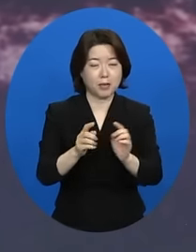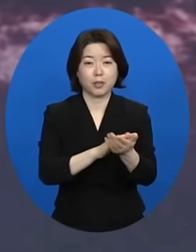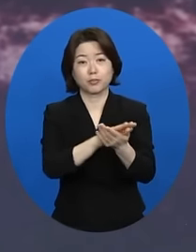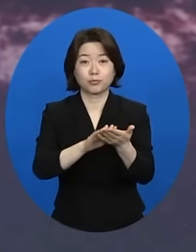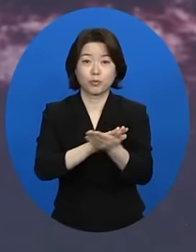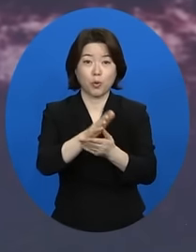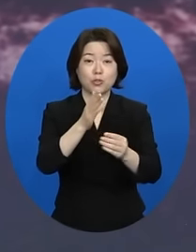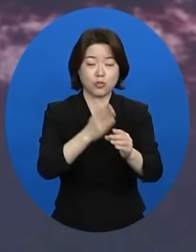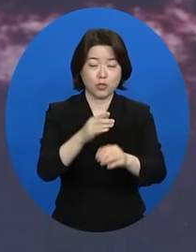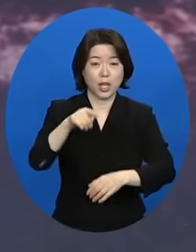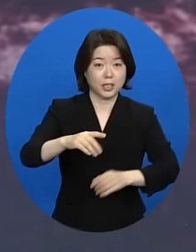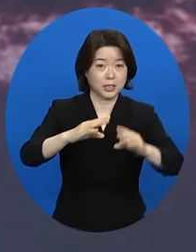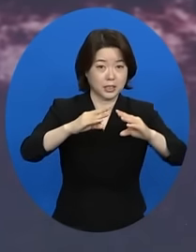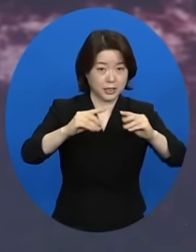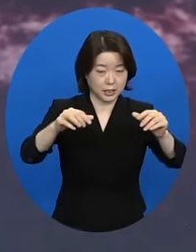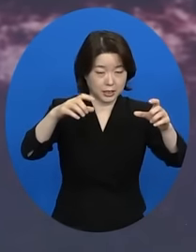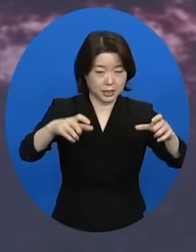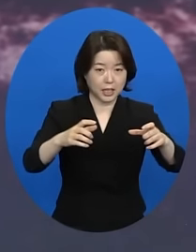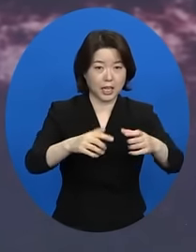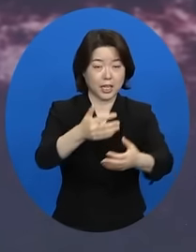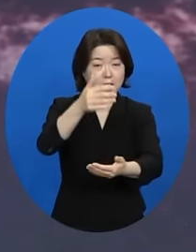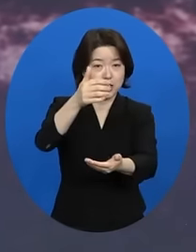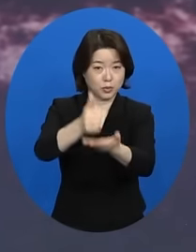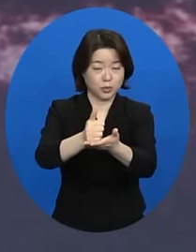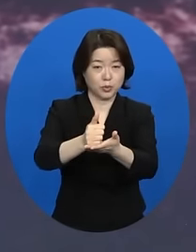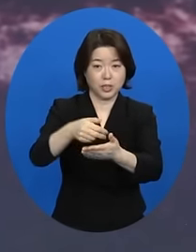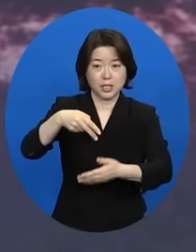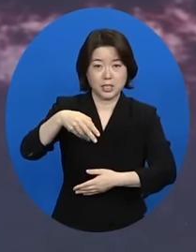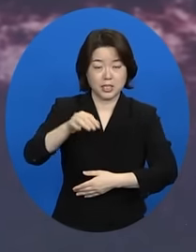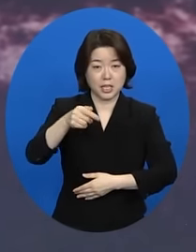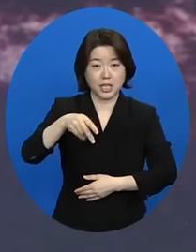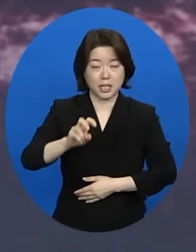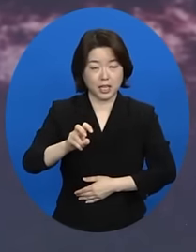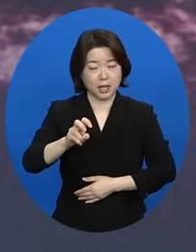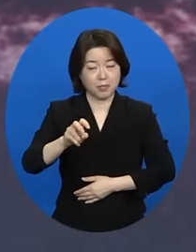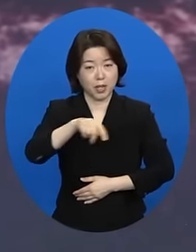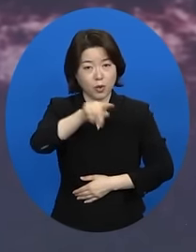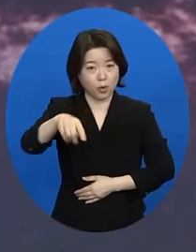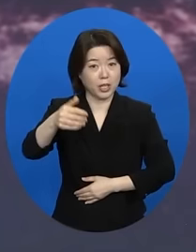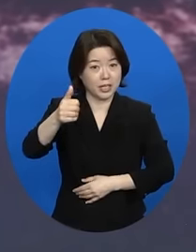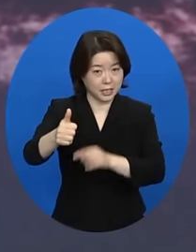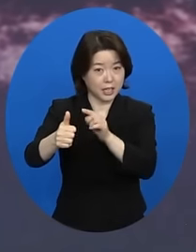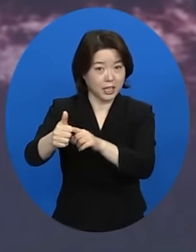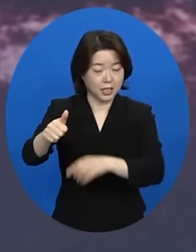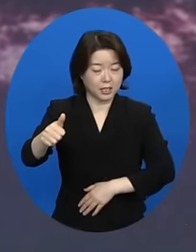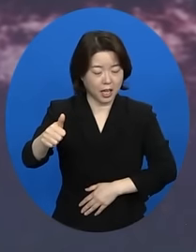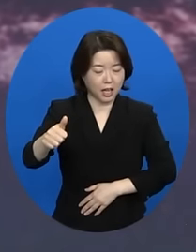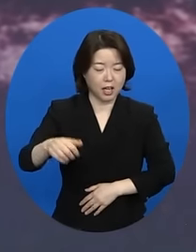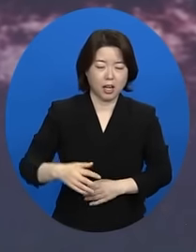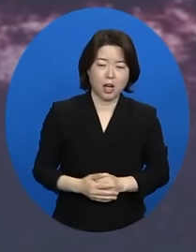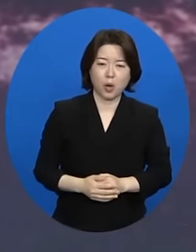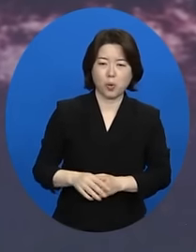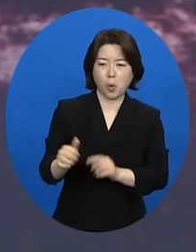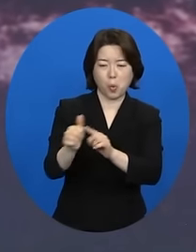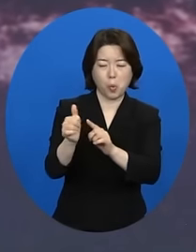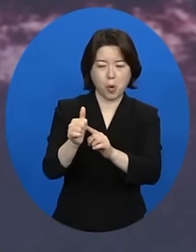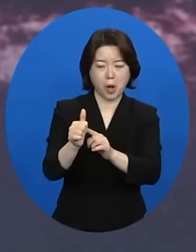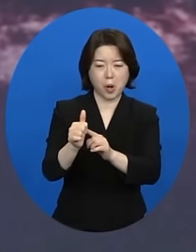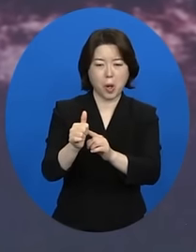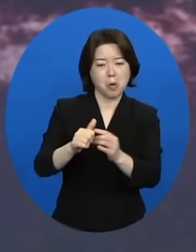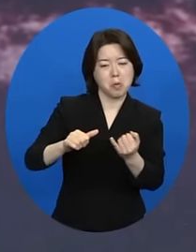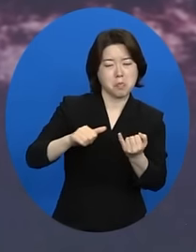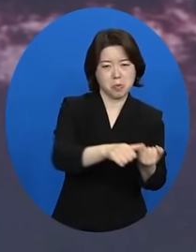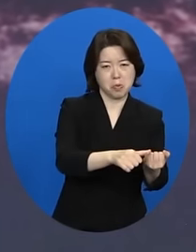놀다가 그 땅에 추장이었던 세겜이라는 남자의 눈에 띄게 됩니다. 그리고 불미스러운 일을 당하게 된